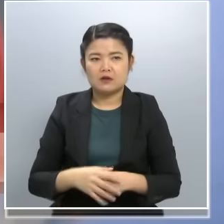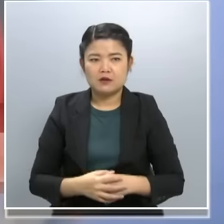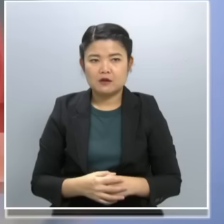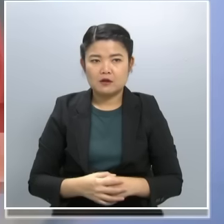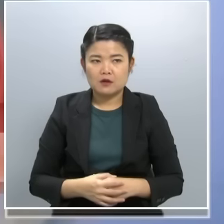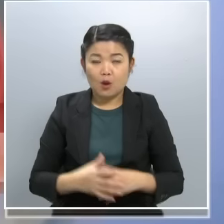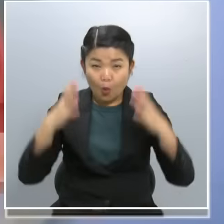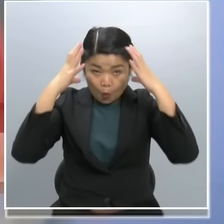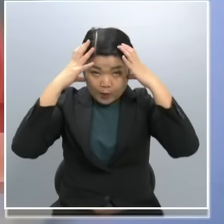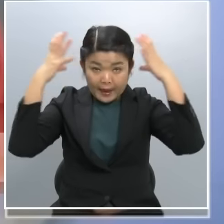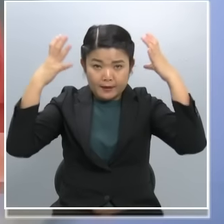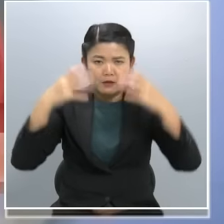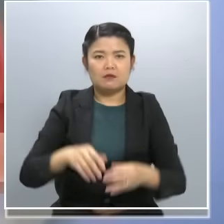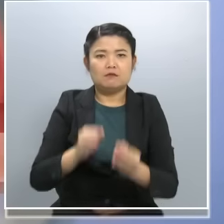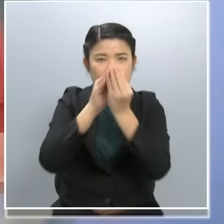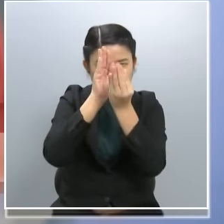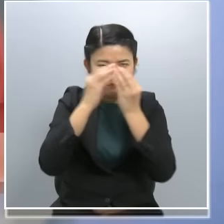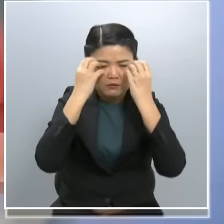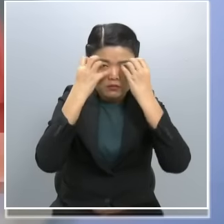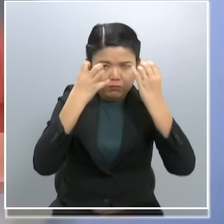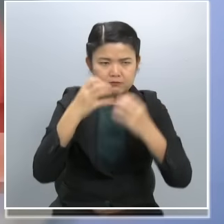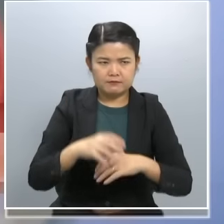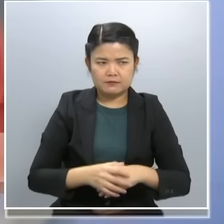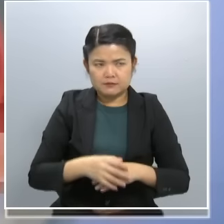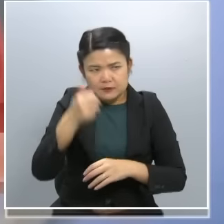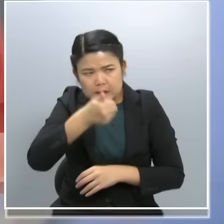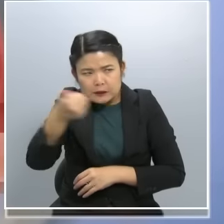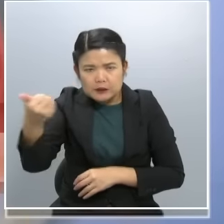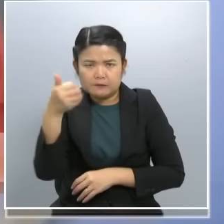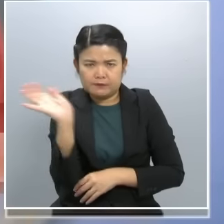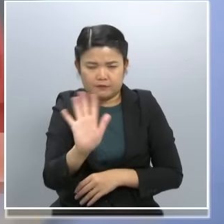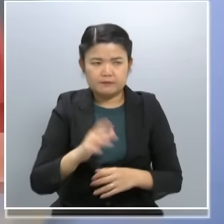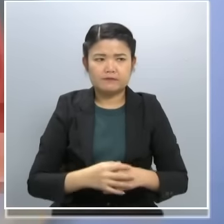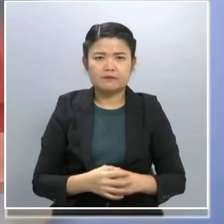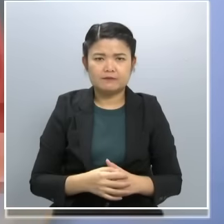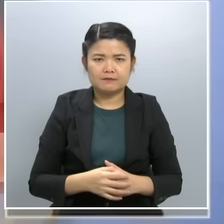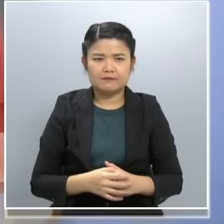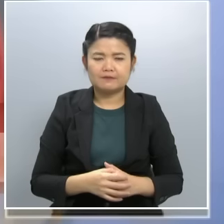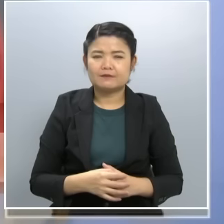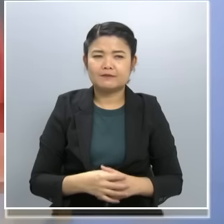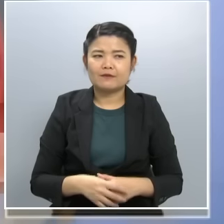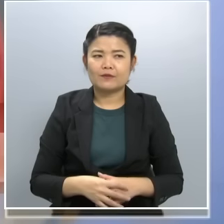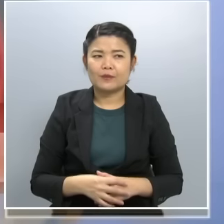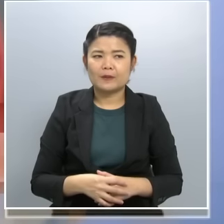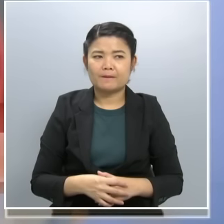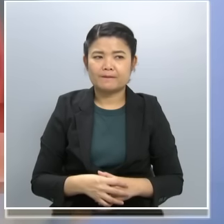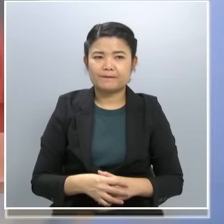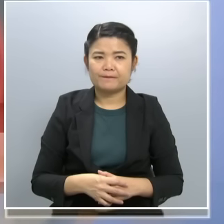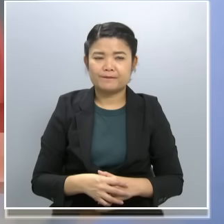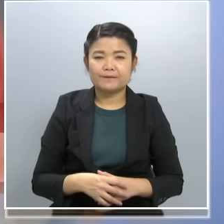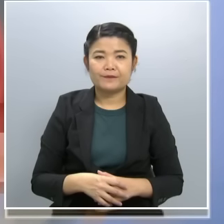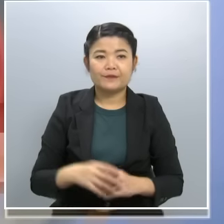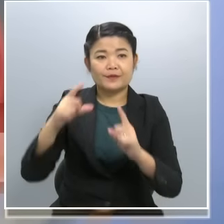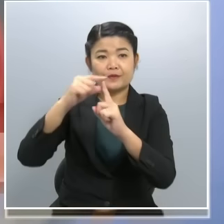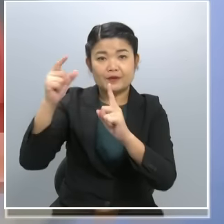หัวตุ๊กแกนะค่ะไปพูดอะไรที่มันอย่าไปอย่าไปคิดอะไรเยอะนะออกตัวไว้ก่อนนั่นแหละครับแต่ก็สิ่งที่บิ๊กเกรียน